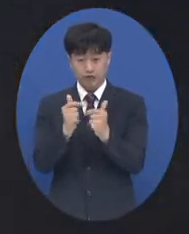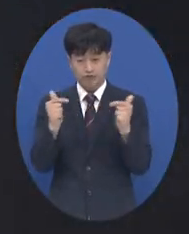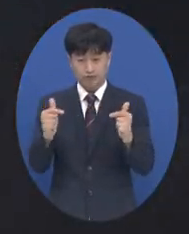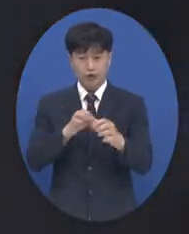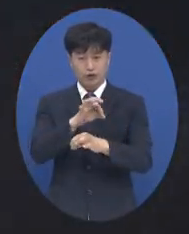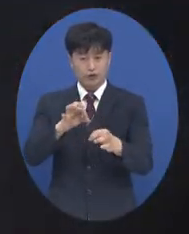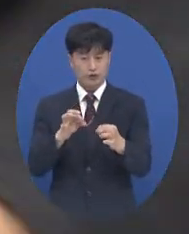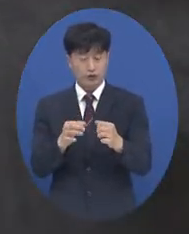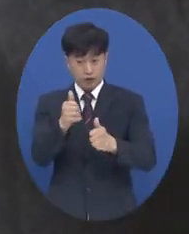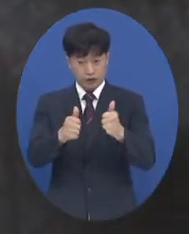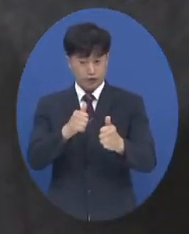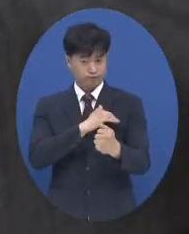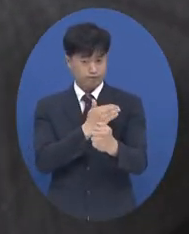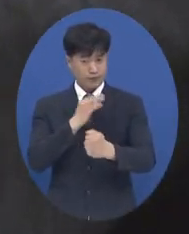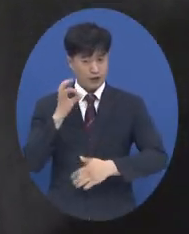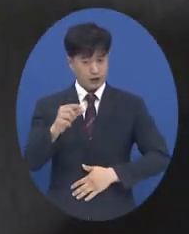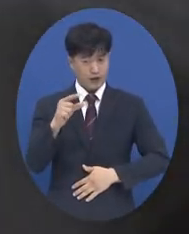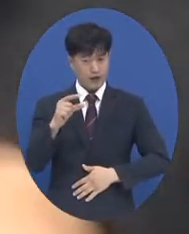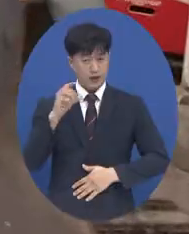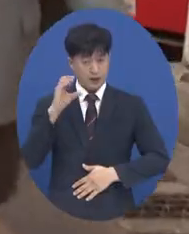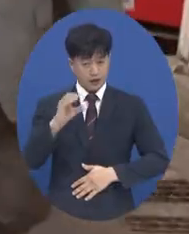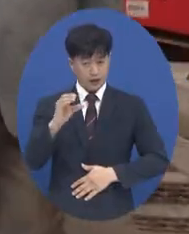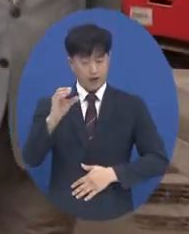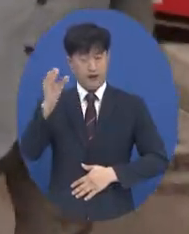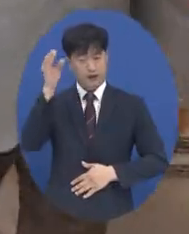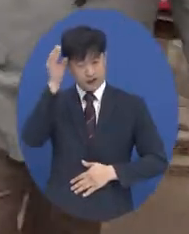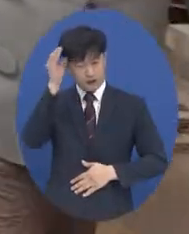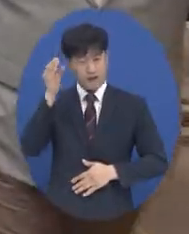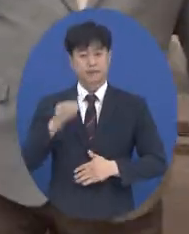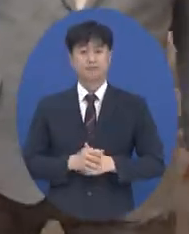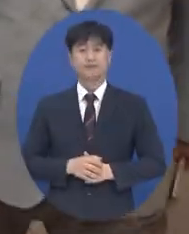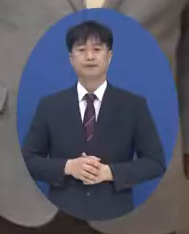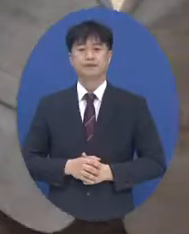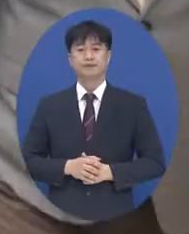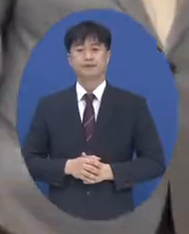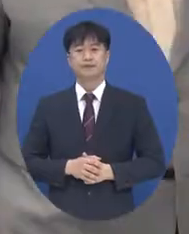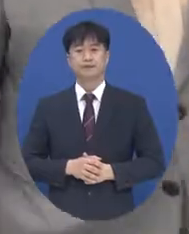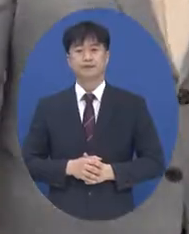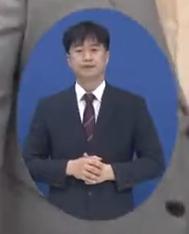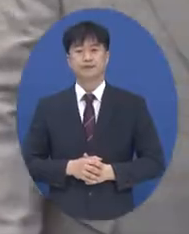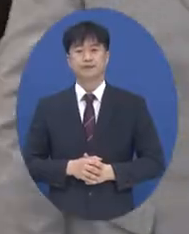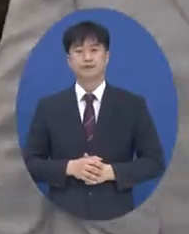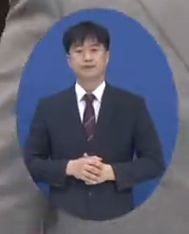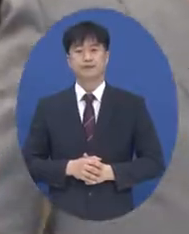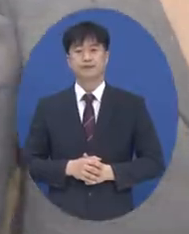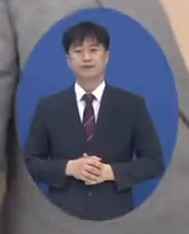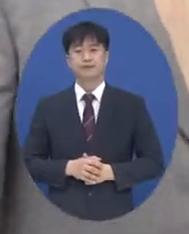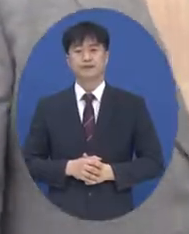경쟁력이 강화될 것으로 기대하고 있습니다. 경기출TV 최창순입니다.